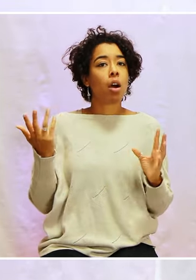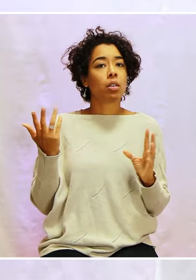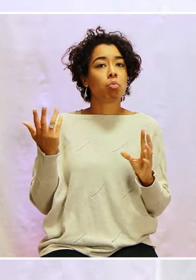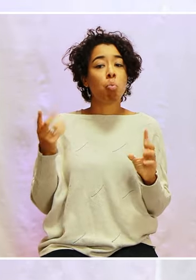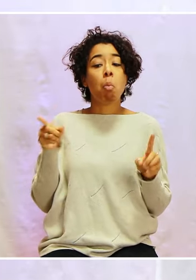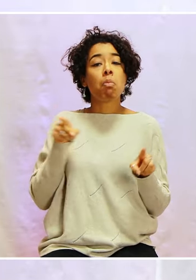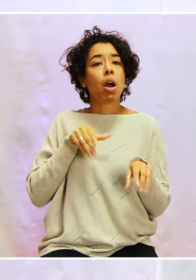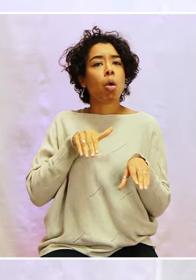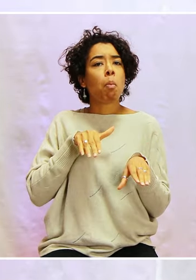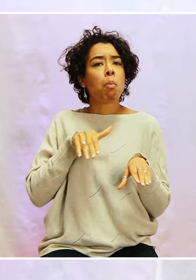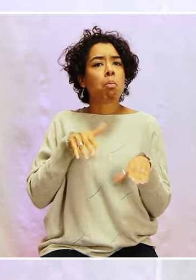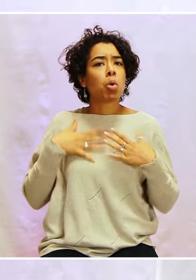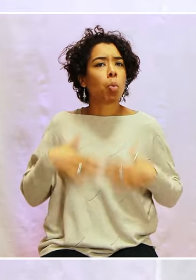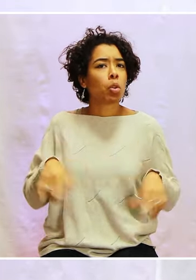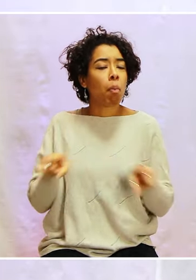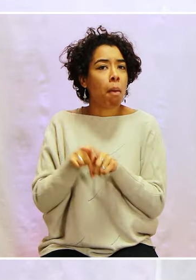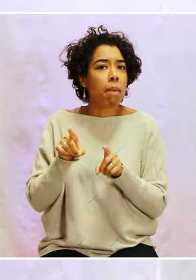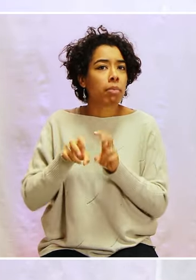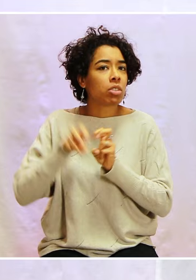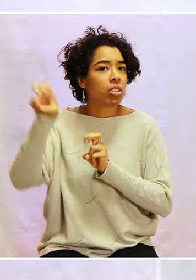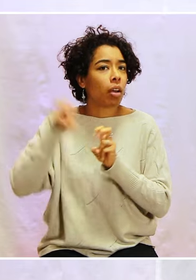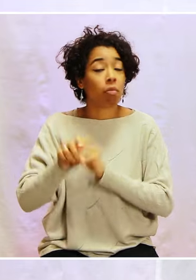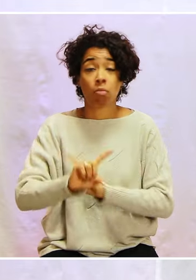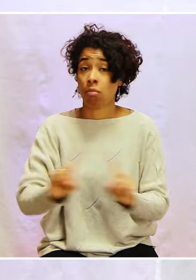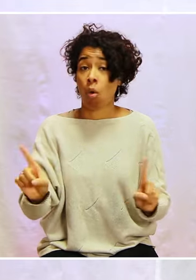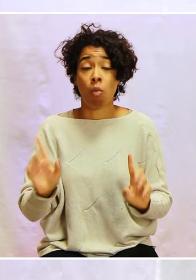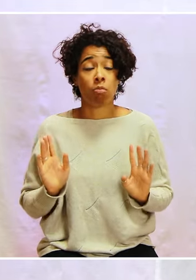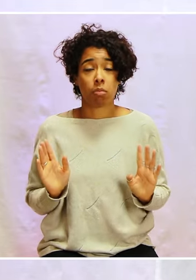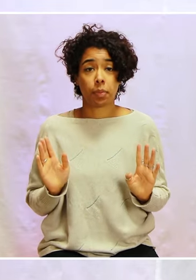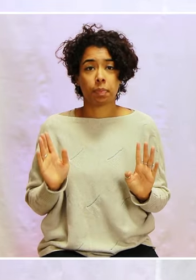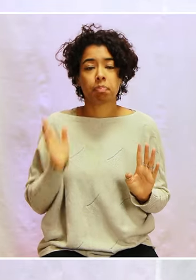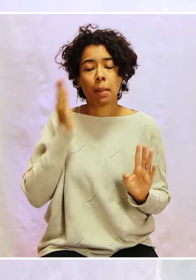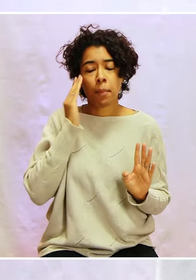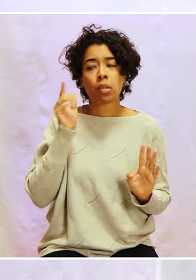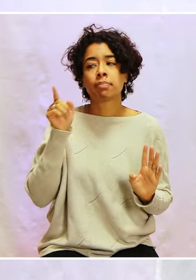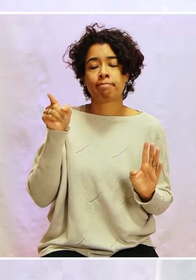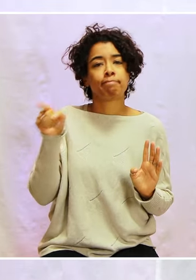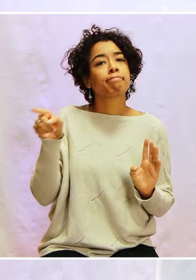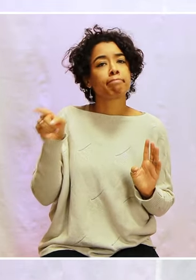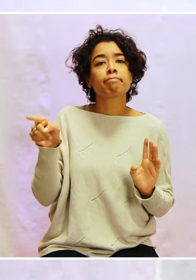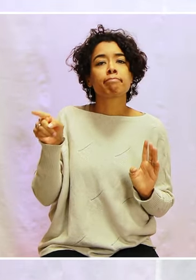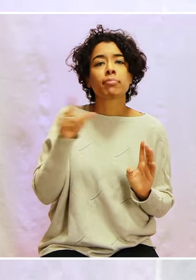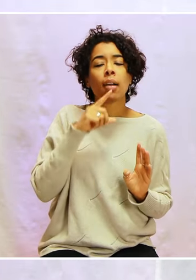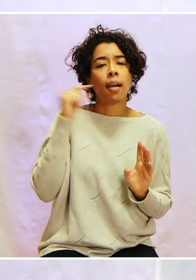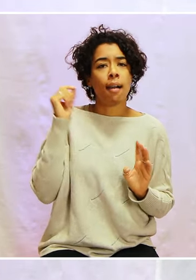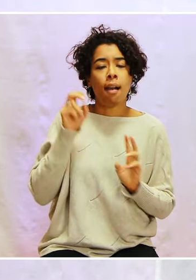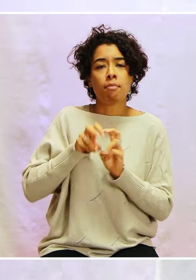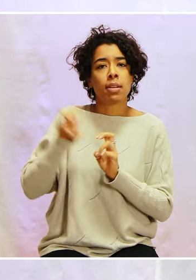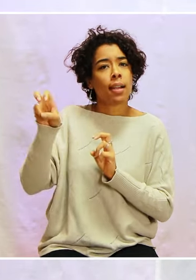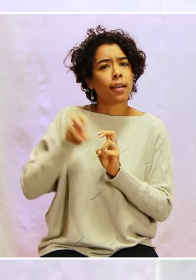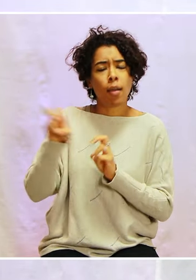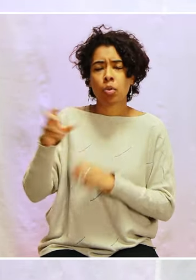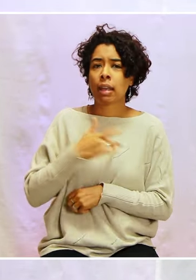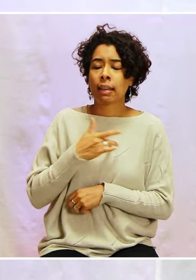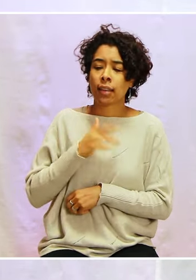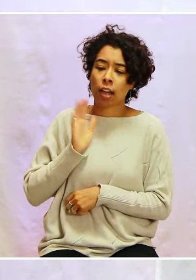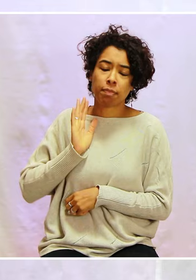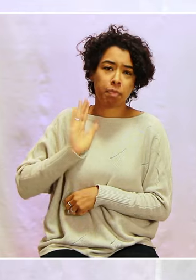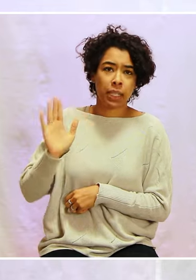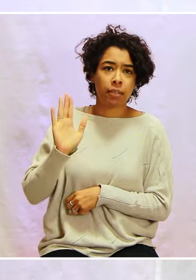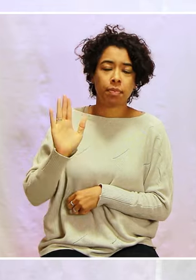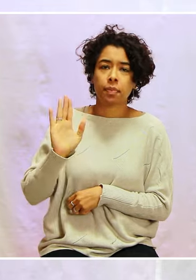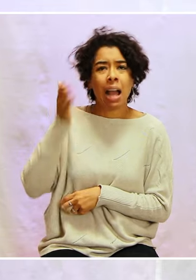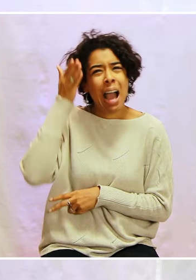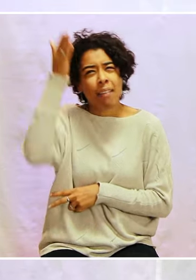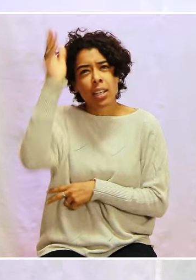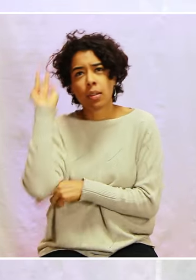pas fait comme Jacob mais j'ai je pense que Jacob avait vraiment un cœur qui était tourné